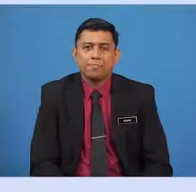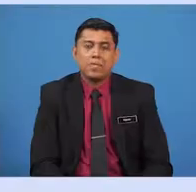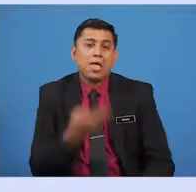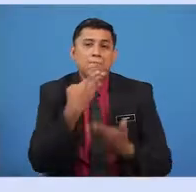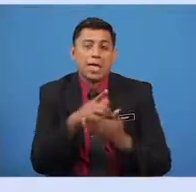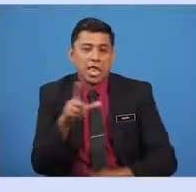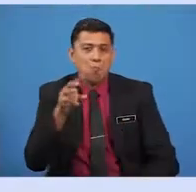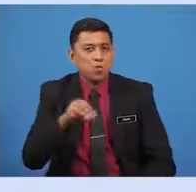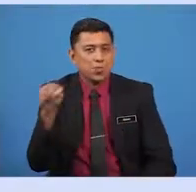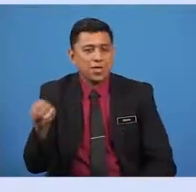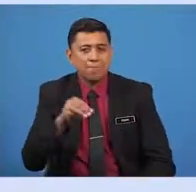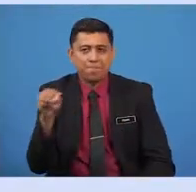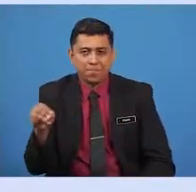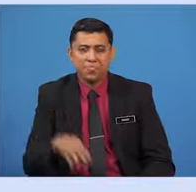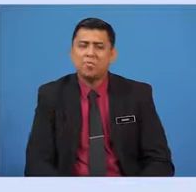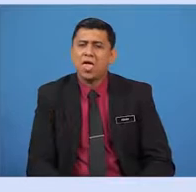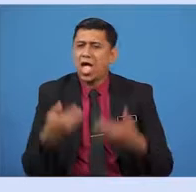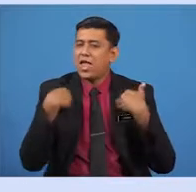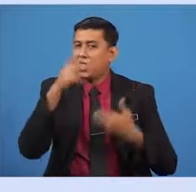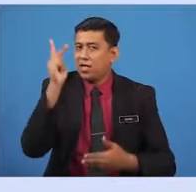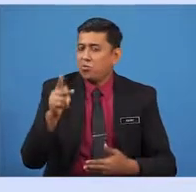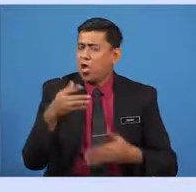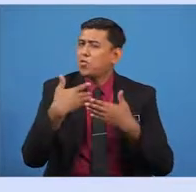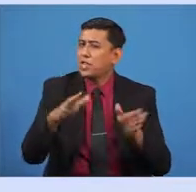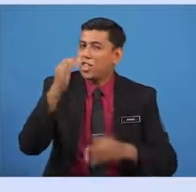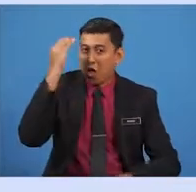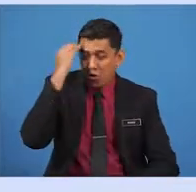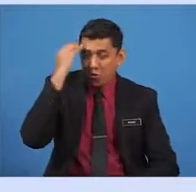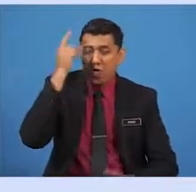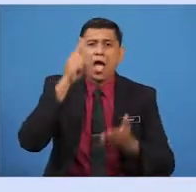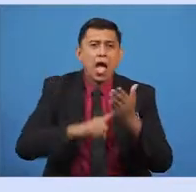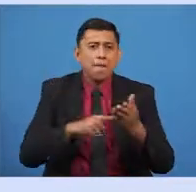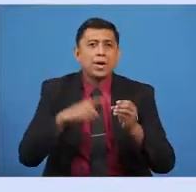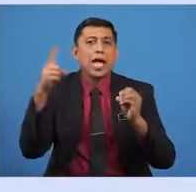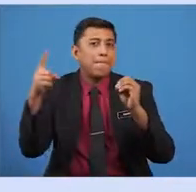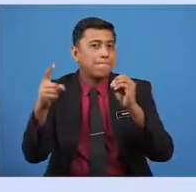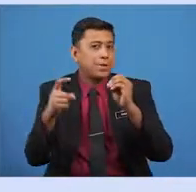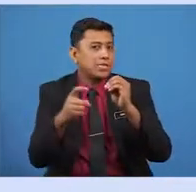Baiklah murid-murid, adakah anda sudah tahu apakah persenyawaan?